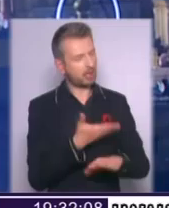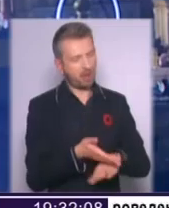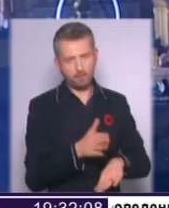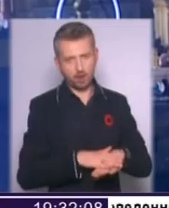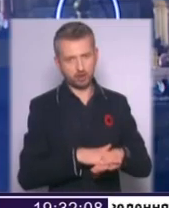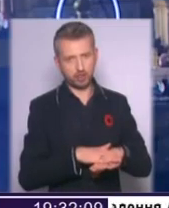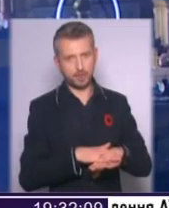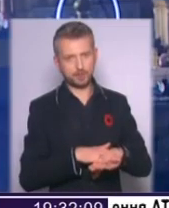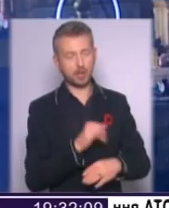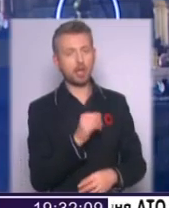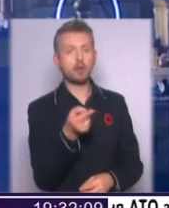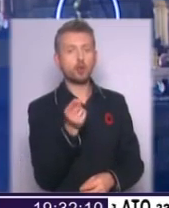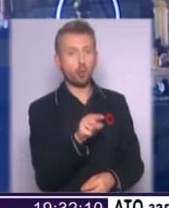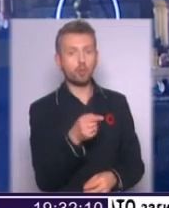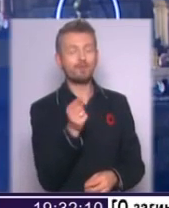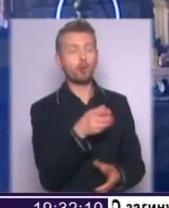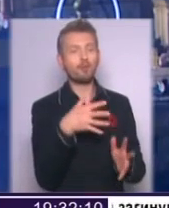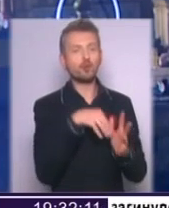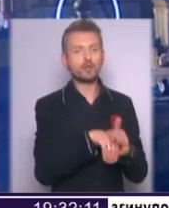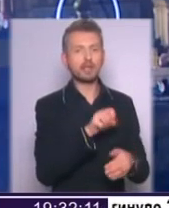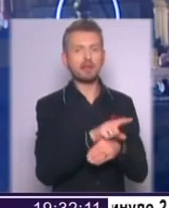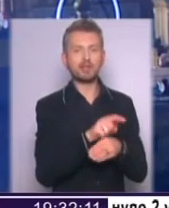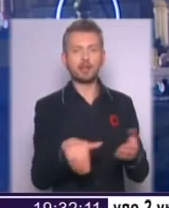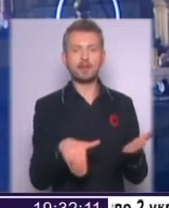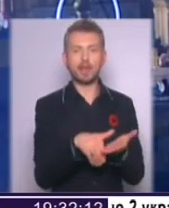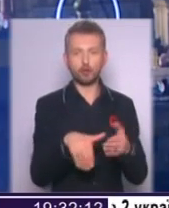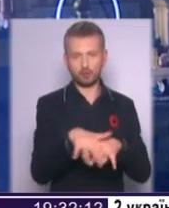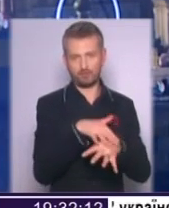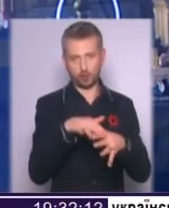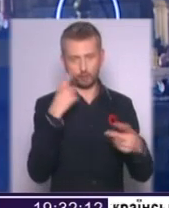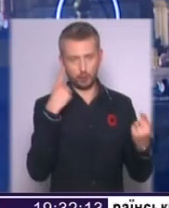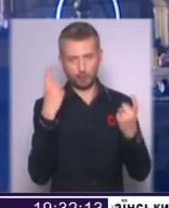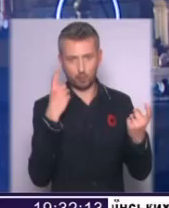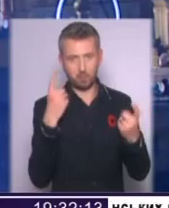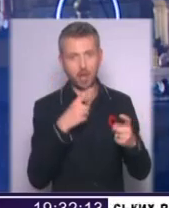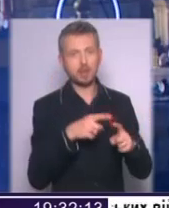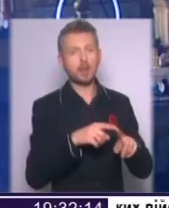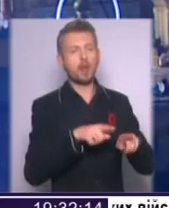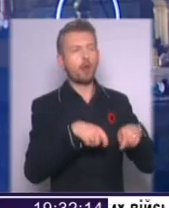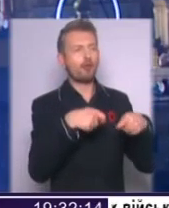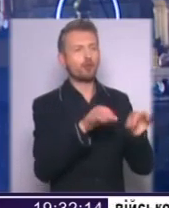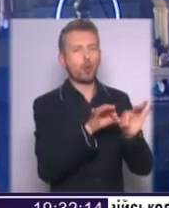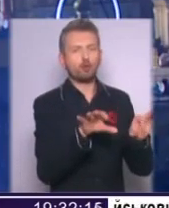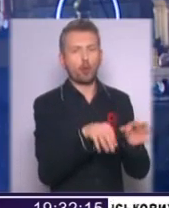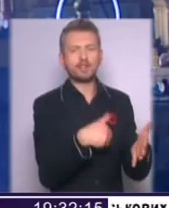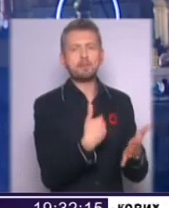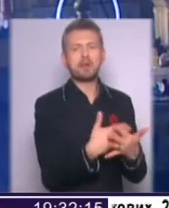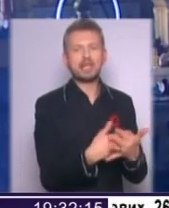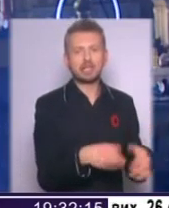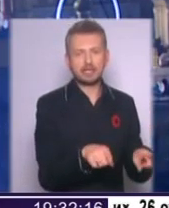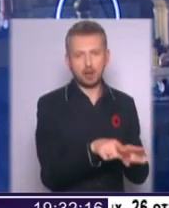І тому, в тому числі, і завдання засобів масової інформації, доносити приклади такого